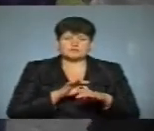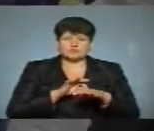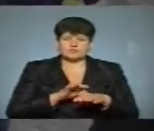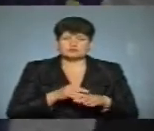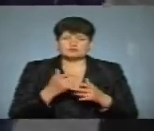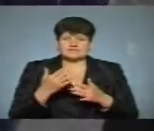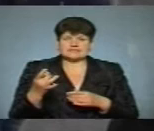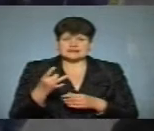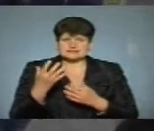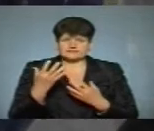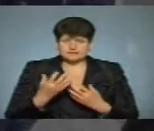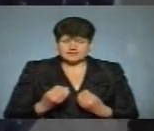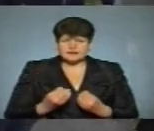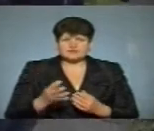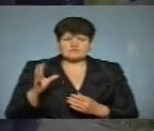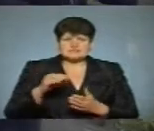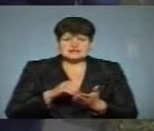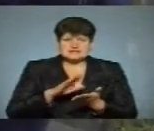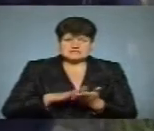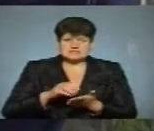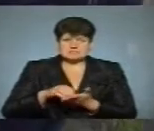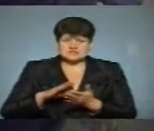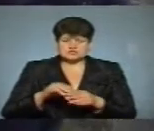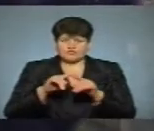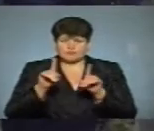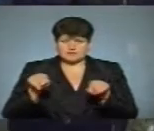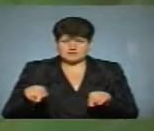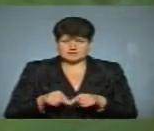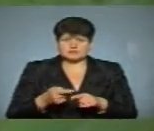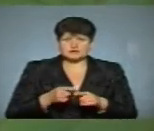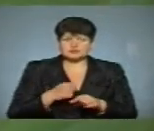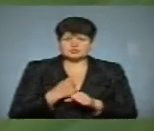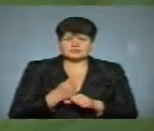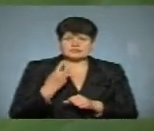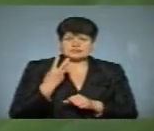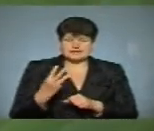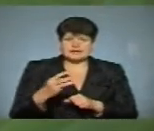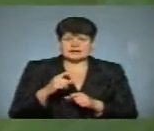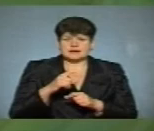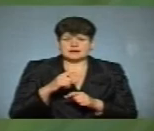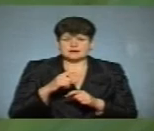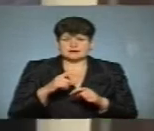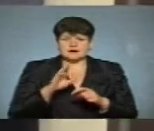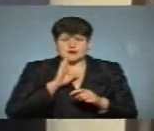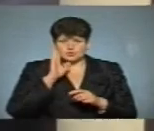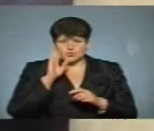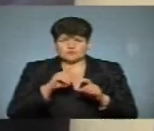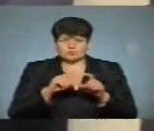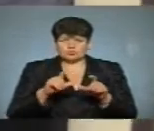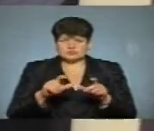проводитимуть кілька разів на день. Все записують у бланки. Для цього облаштували 3 ранкові пункти медичного огляду.